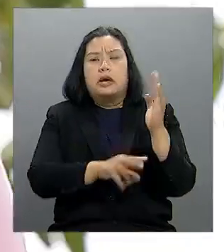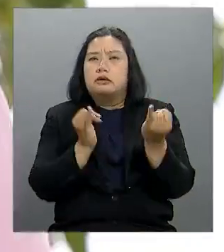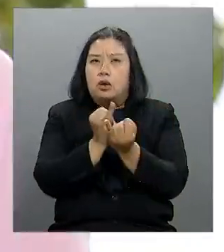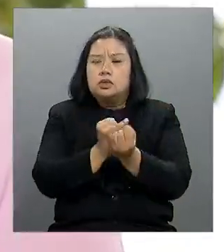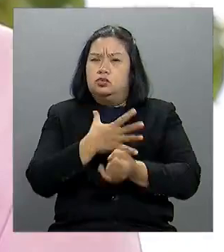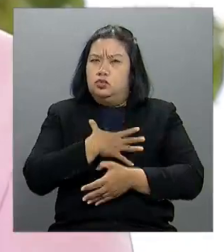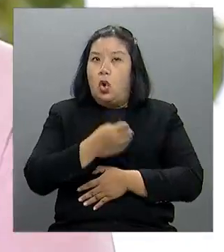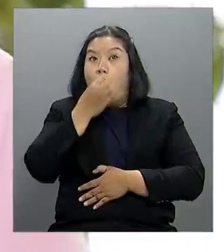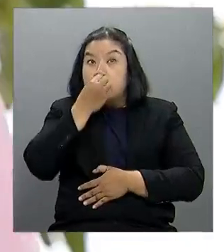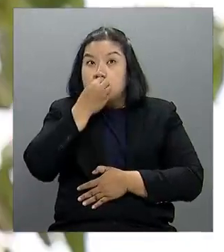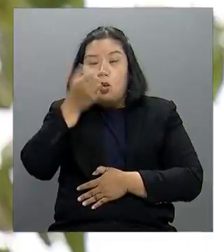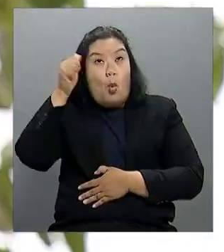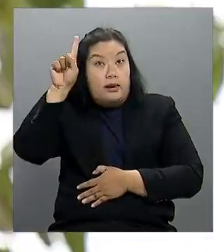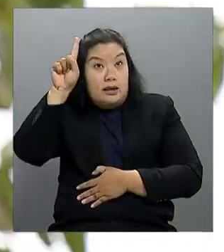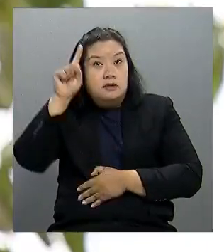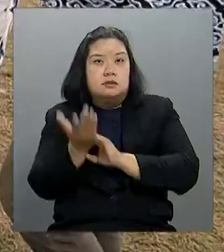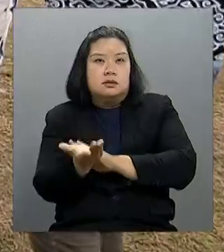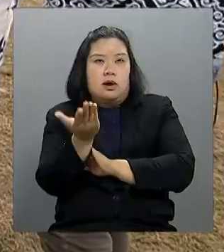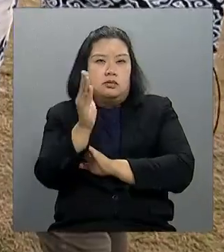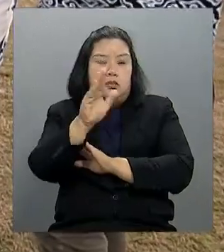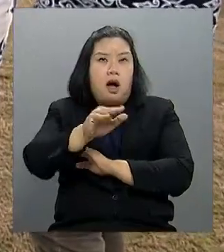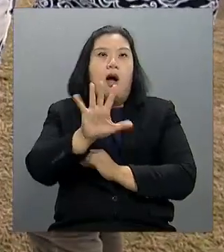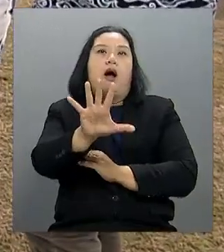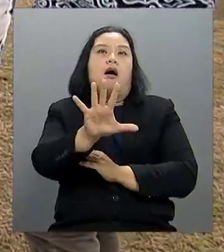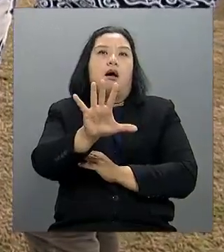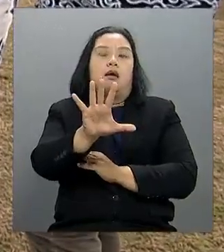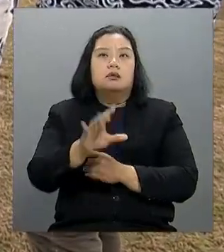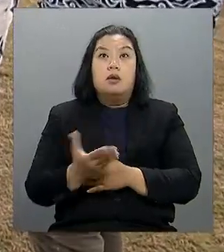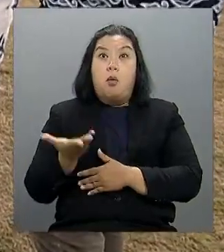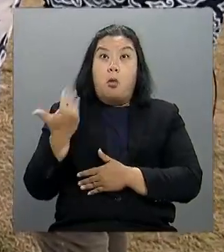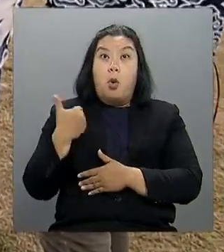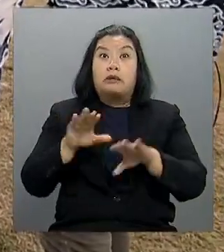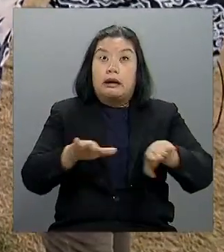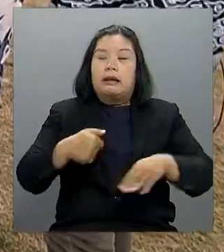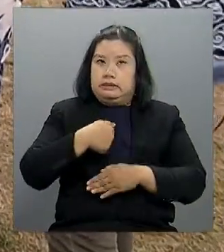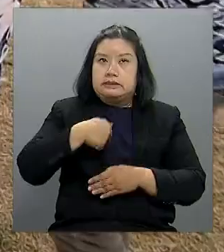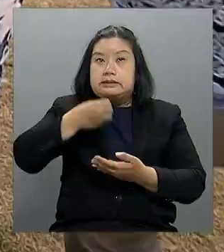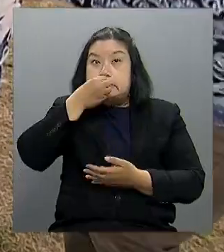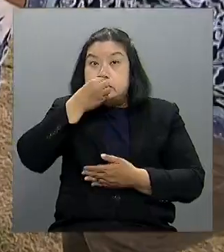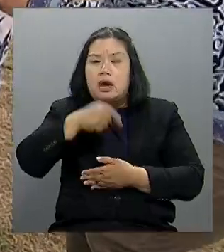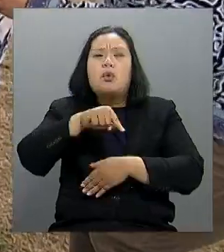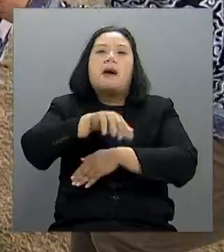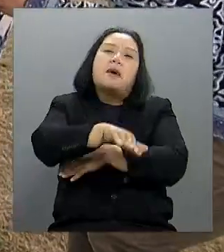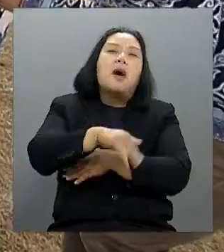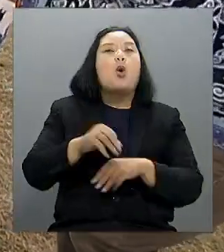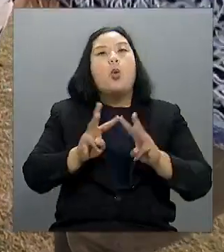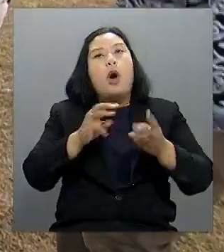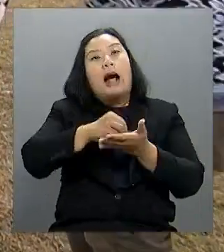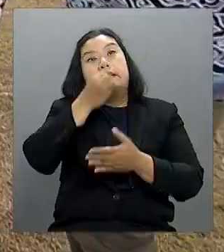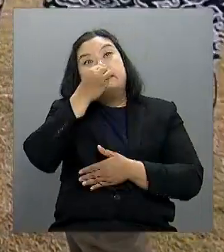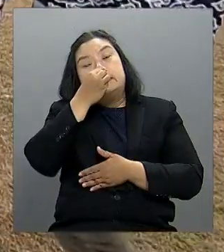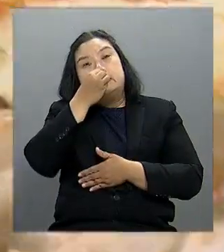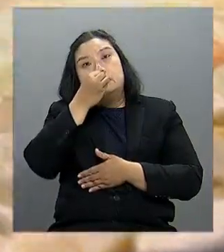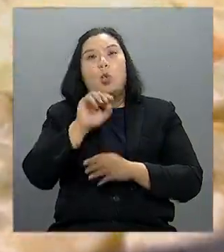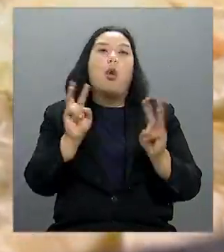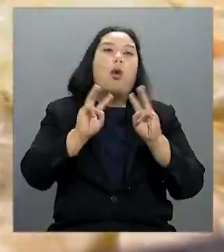หนึ่งกิน5มื้อ ตอนที่เป็นเด็กๆกันนะคะอันนี้เป็นอาหารยามบ่ายค่ะอาหารยามว่างค่ะแต่มันเป็นอาหารหนักนะคะ อาหารว่างเหรอคร ับ เน